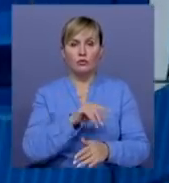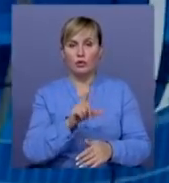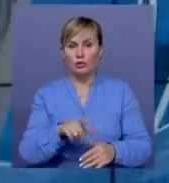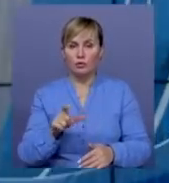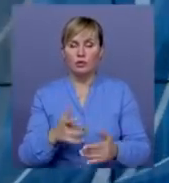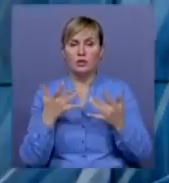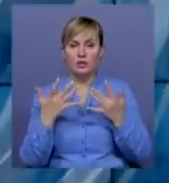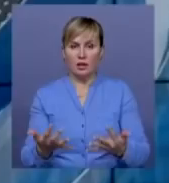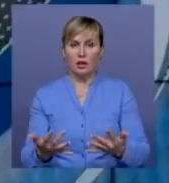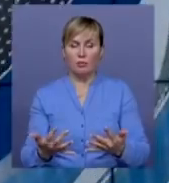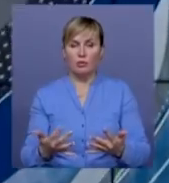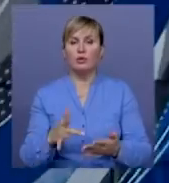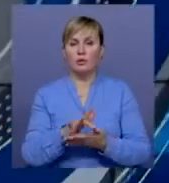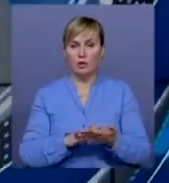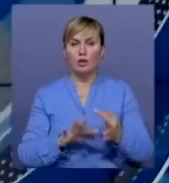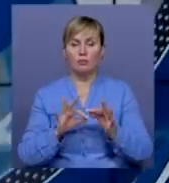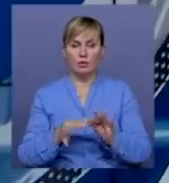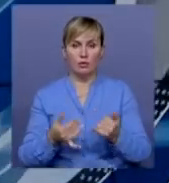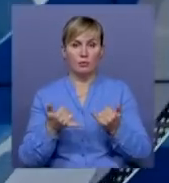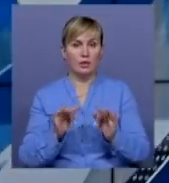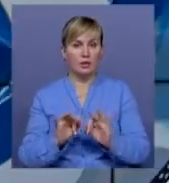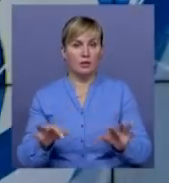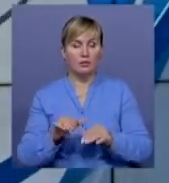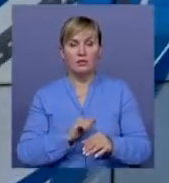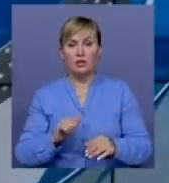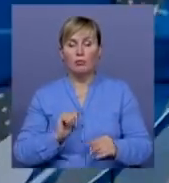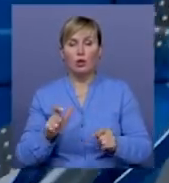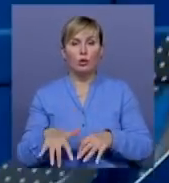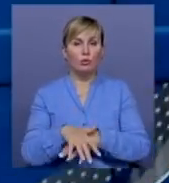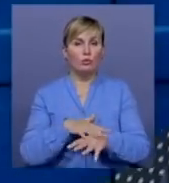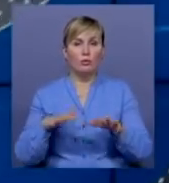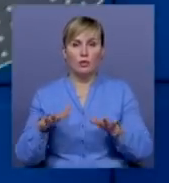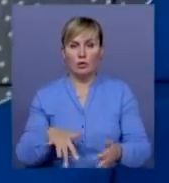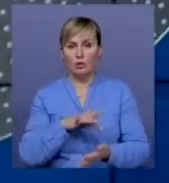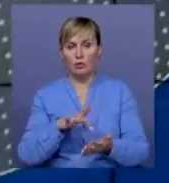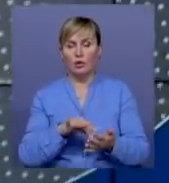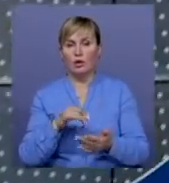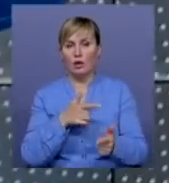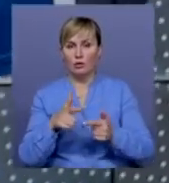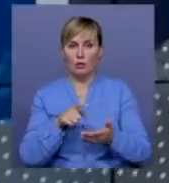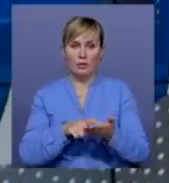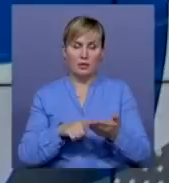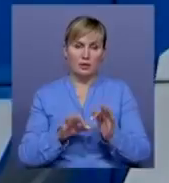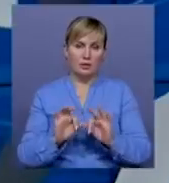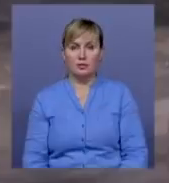эти требования? Моя коллега Айдана Нураш побывала в самых людных местах города и готова поделиться